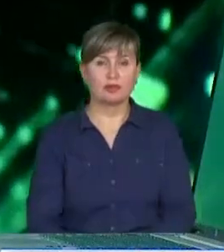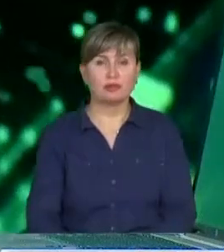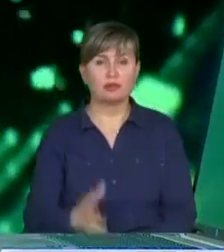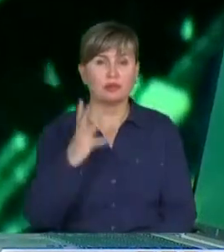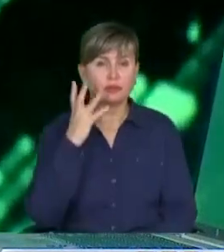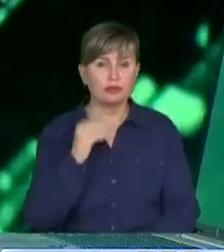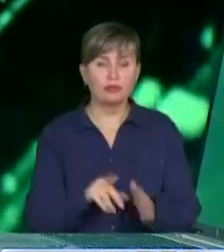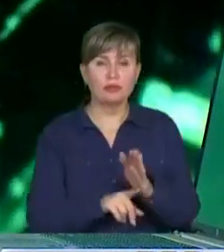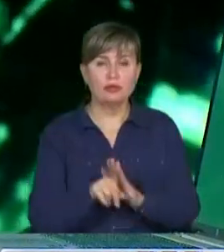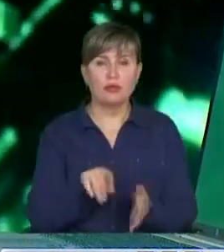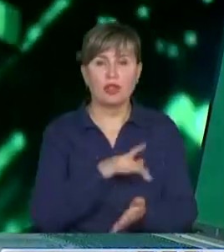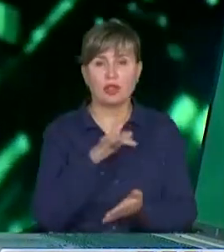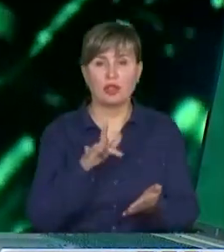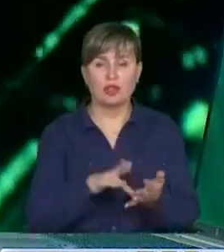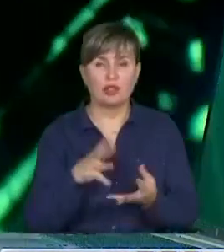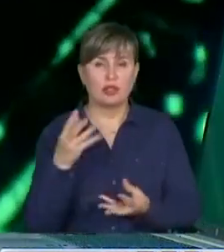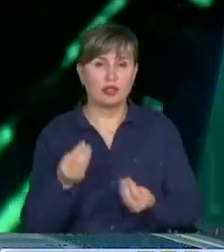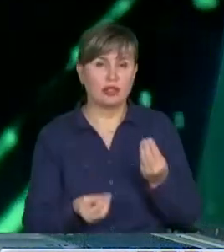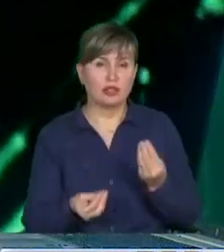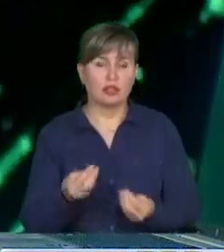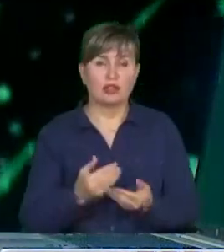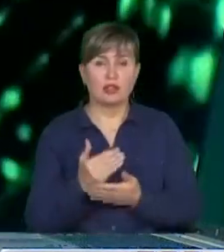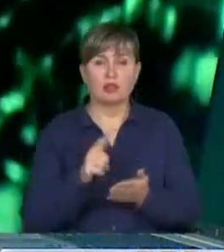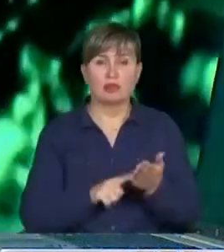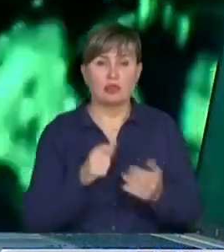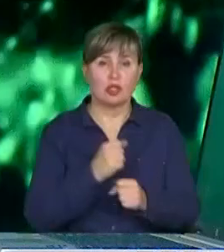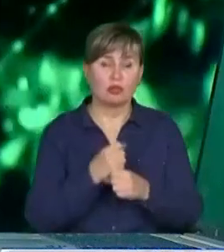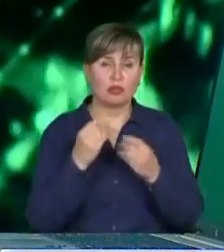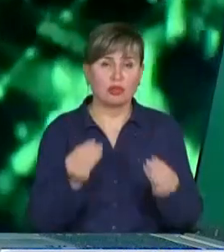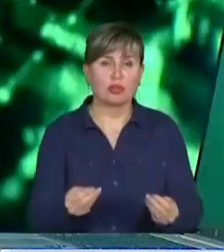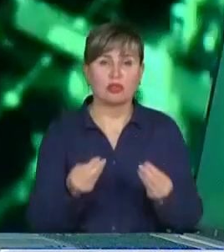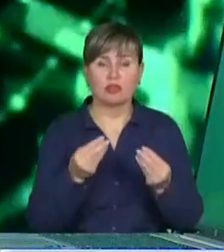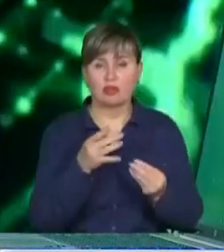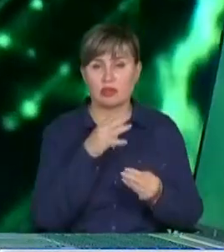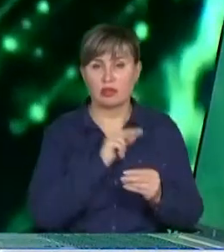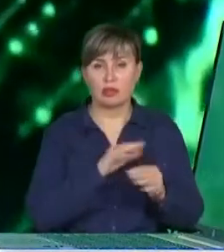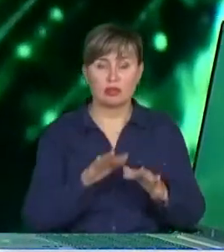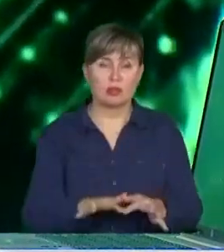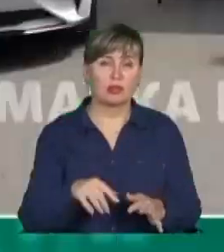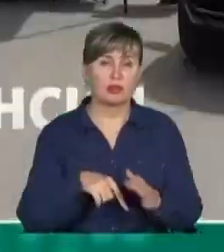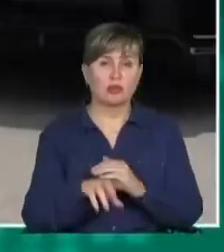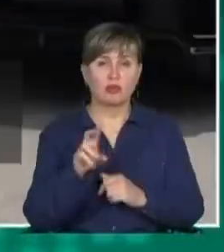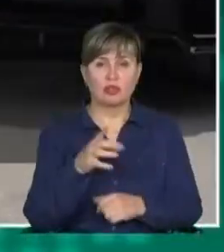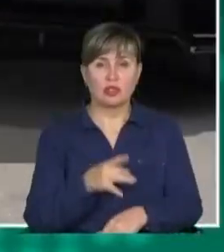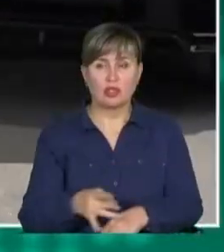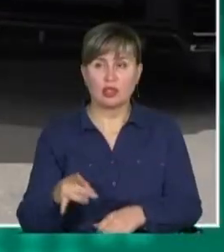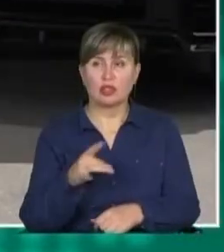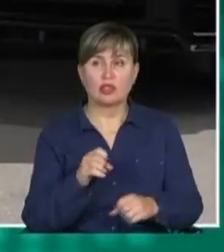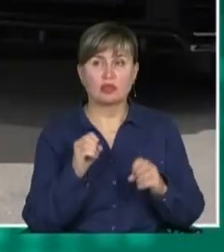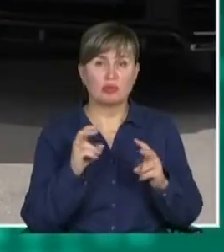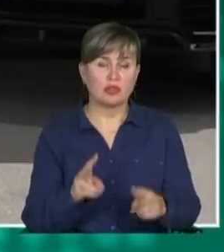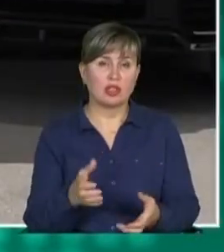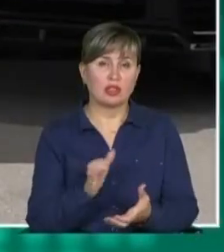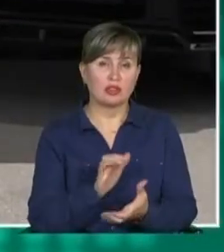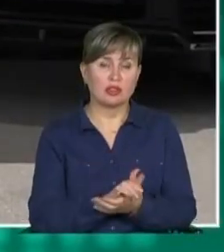В Алматы стартовали городские дни карьеры. Свыше 70 работодателей представили свободные вакантные места на ярмарке в Бостандыкском районе. Специалисты